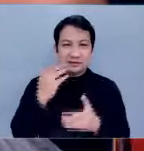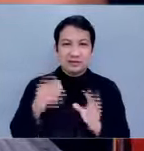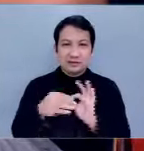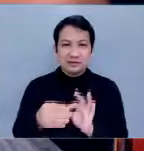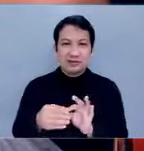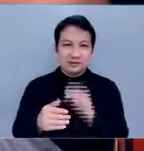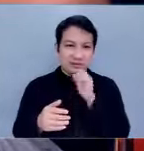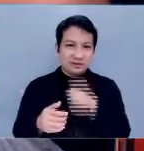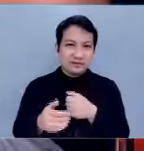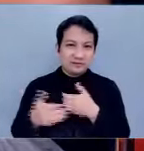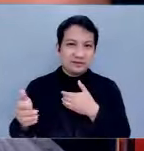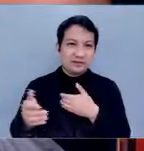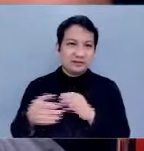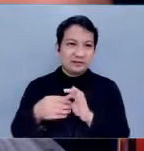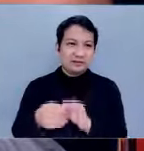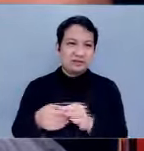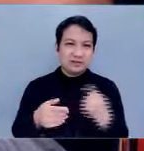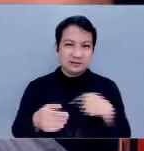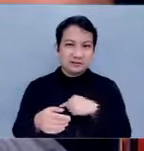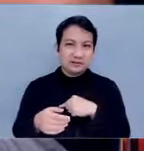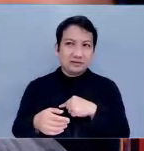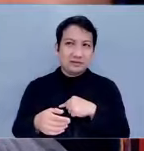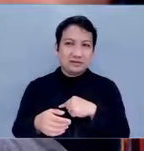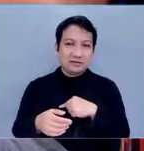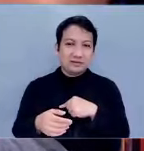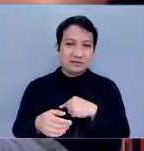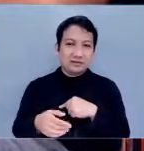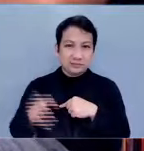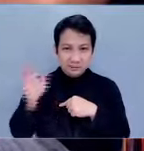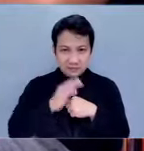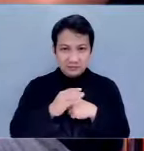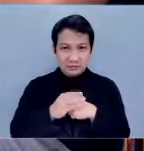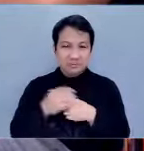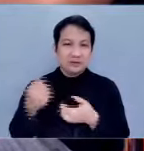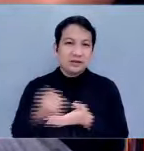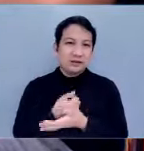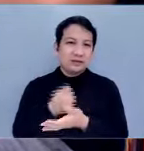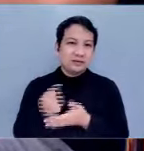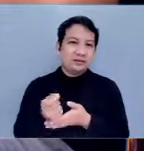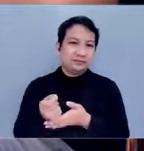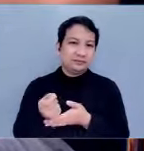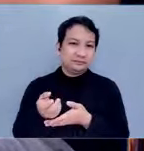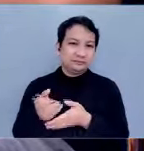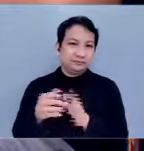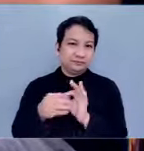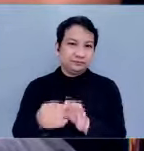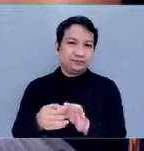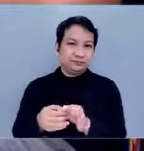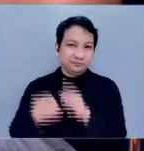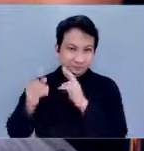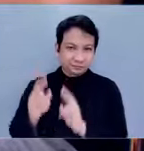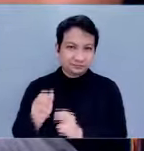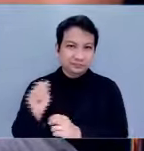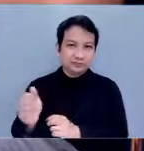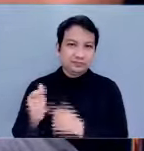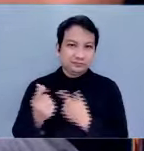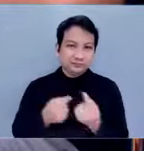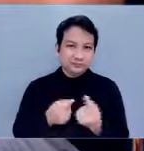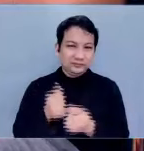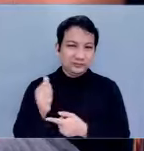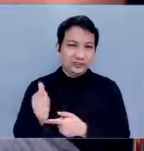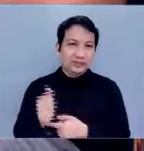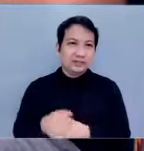the gamers na hindi nabibigyan ng pagkakataon, ng magbigyan ng honor sa ginagawa nila.